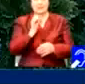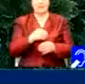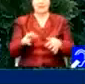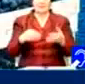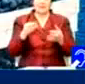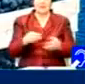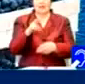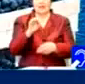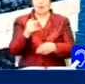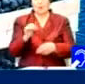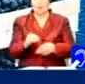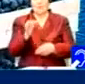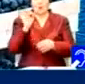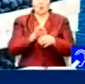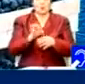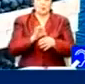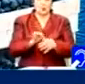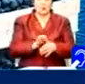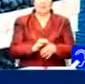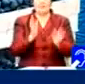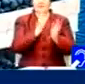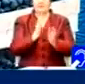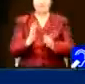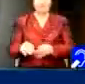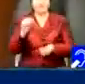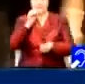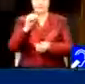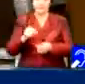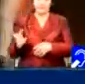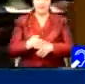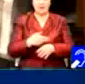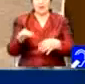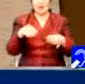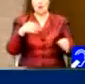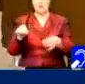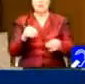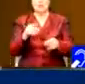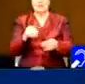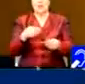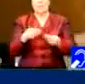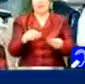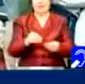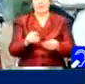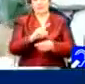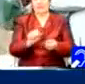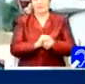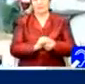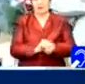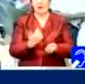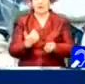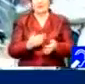salată, usturoi. Cumpărătorii care au respectat regula fără pungi de plastic și-au făcut cu plăcere plinul cu produse verzi. Azi